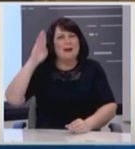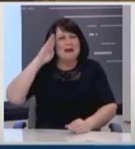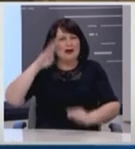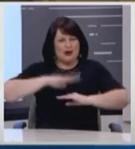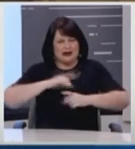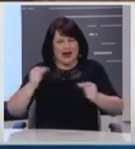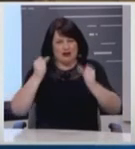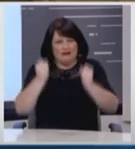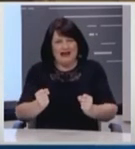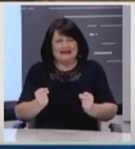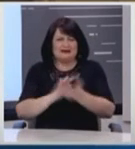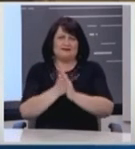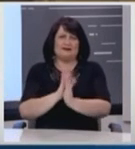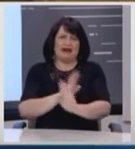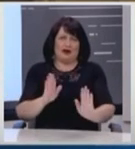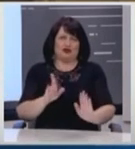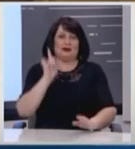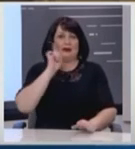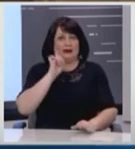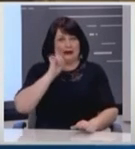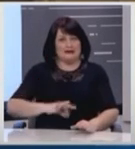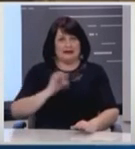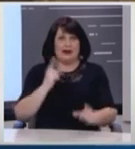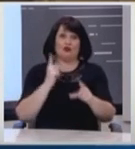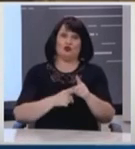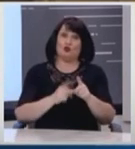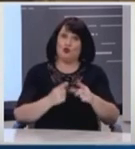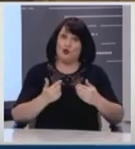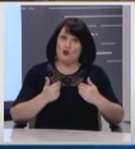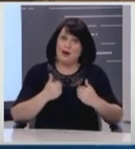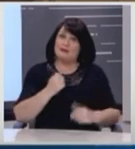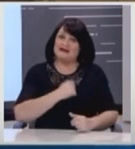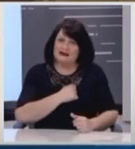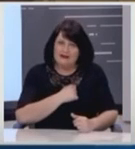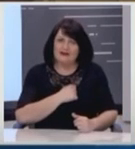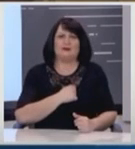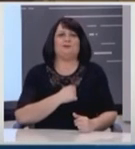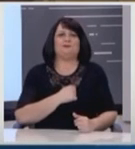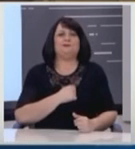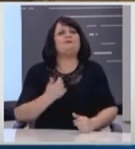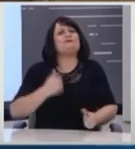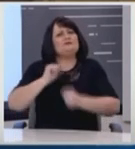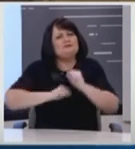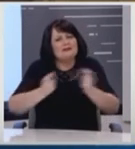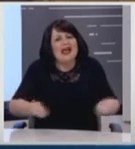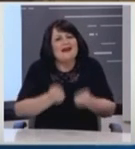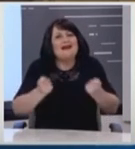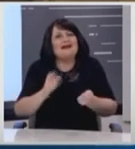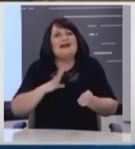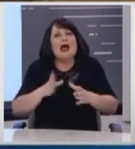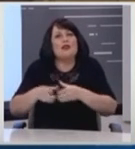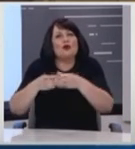Ελλάδα. Κυρίες και κύριοι, το ΚΚΕ θεωρεί πως η πάλη της εργατικής τάξης των